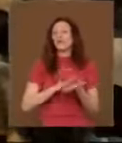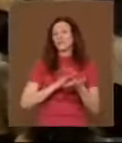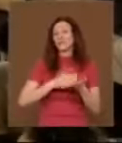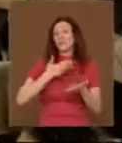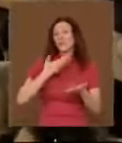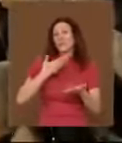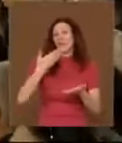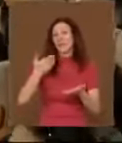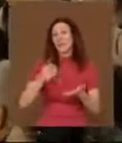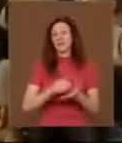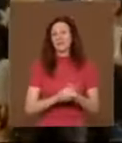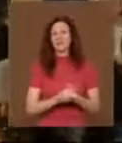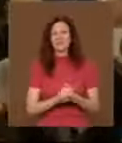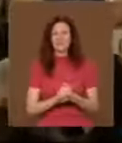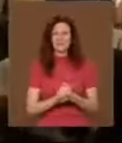прославяме.